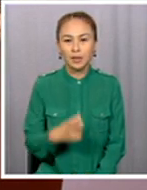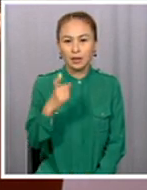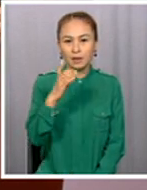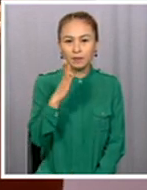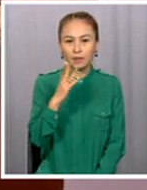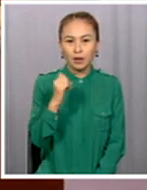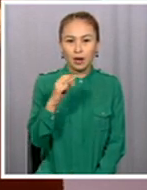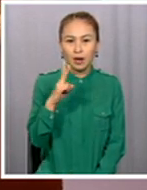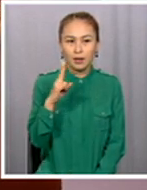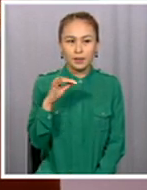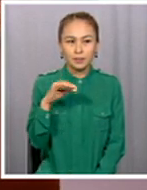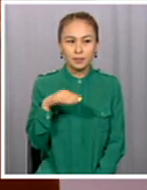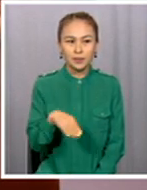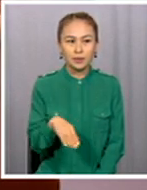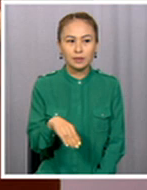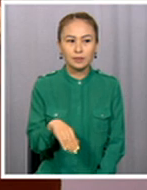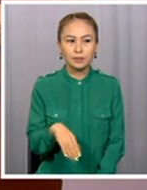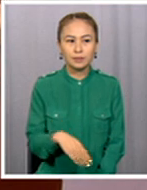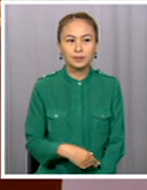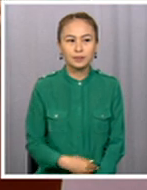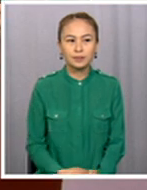Эвкалипт.